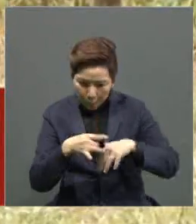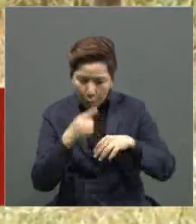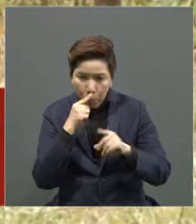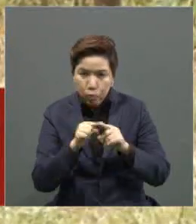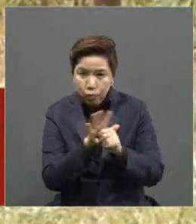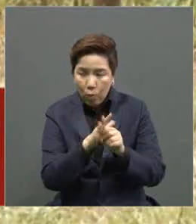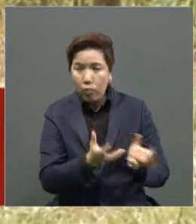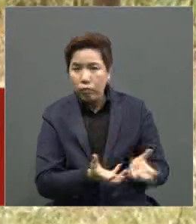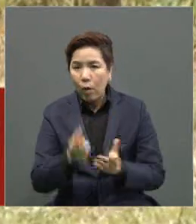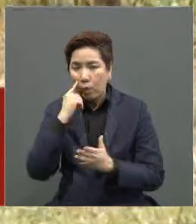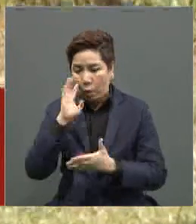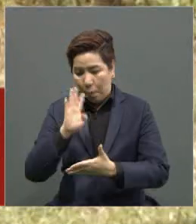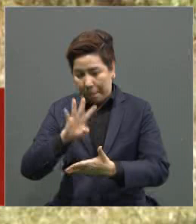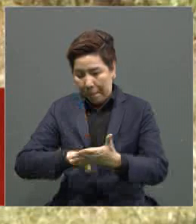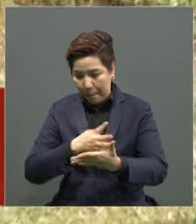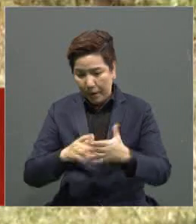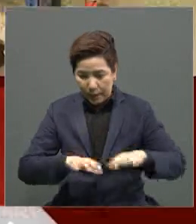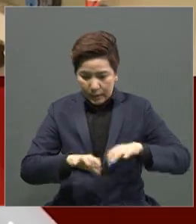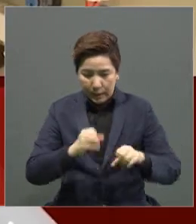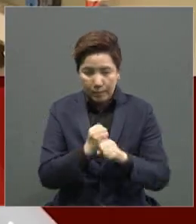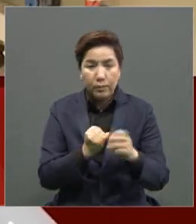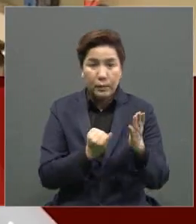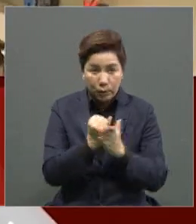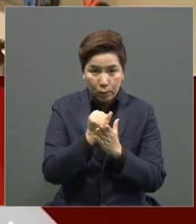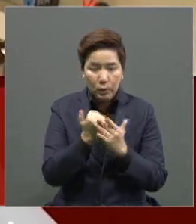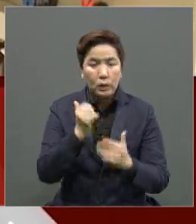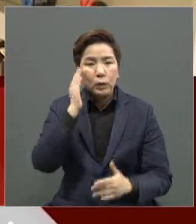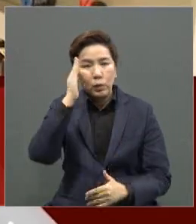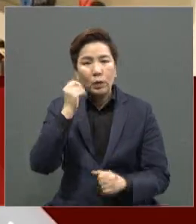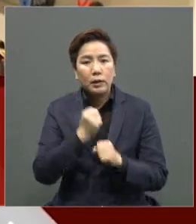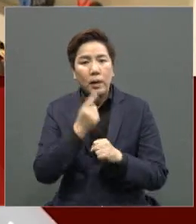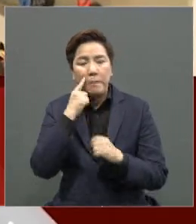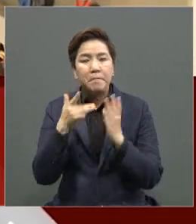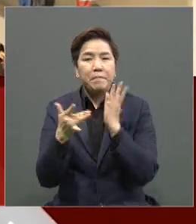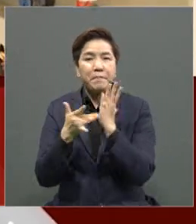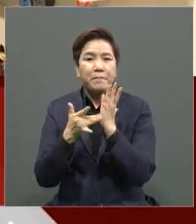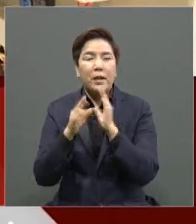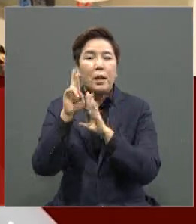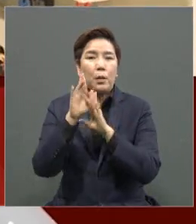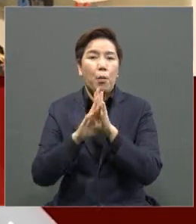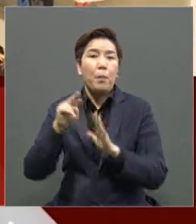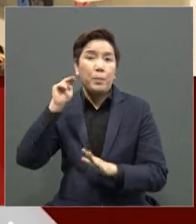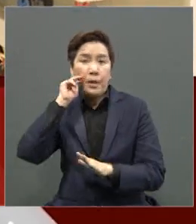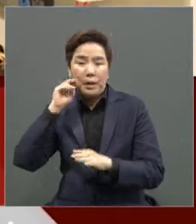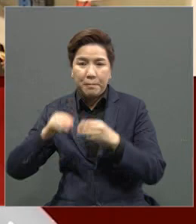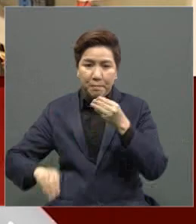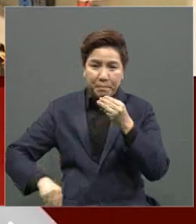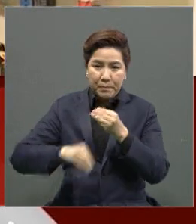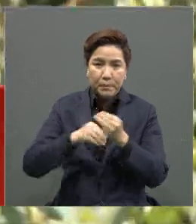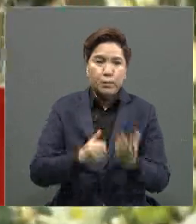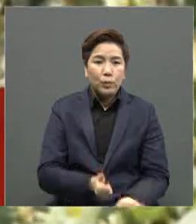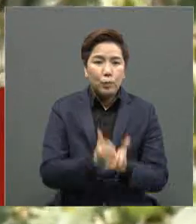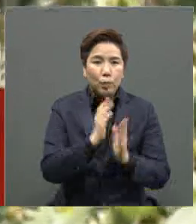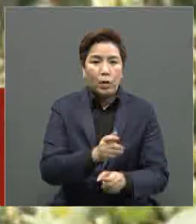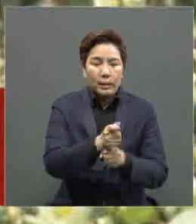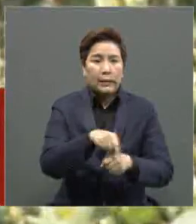ส่งเสริมการปลูกทุเรียนให้มากขึ้นในอนาคตนอกจากนี้ยังได้มีการนำนวัตกรรมระบบน้ำมาส่งเสริมแก่เกษตรกร